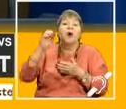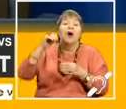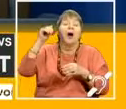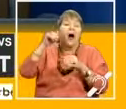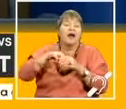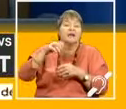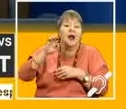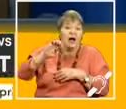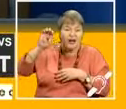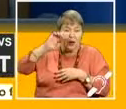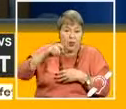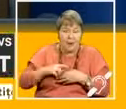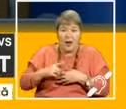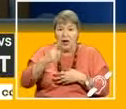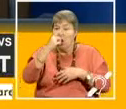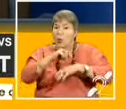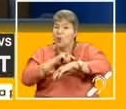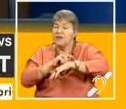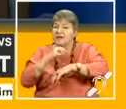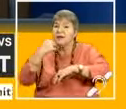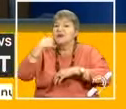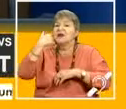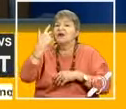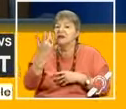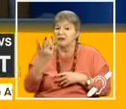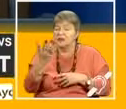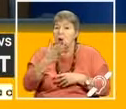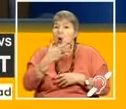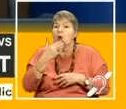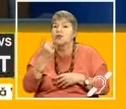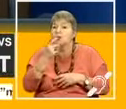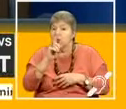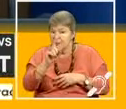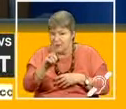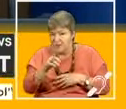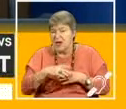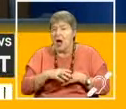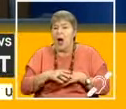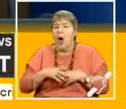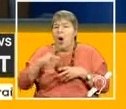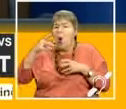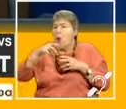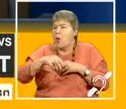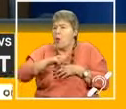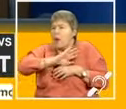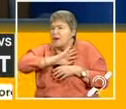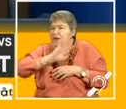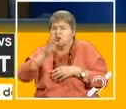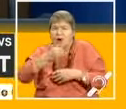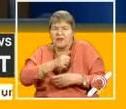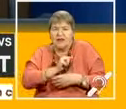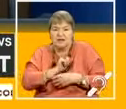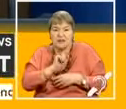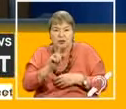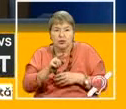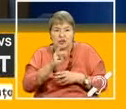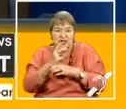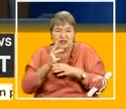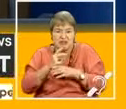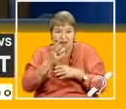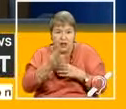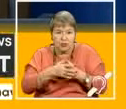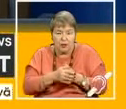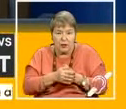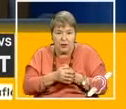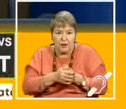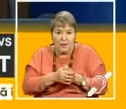Într-o perioadă în care schemele de corupție acaparaseră toate instituțiile, iar oligarhii se